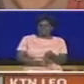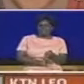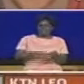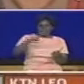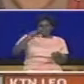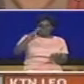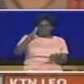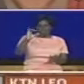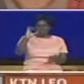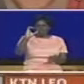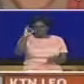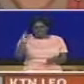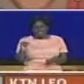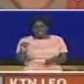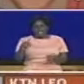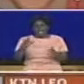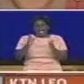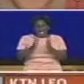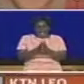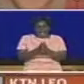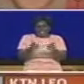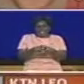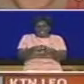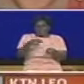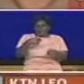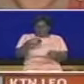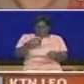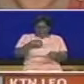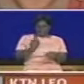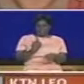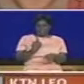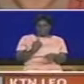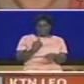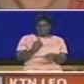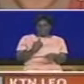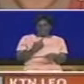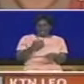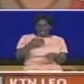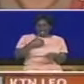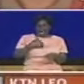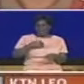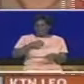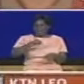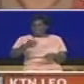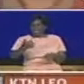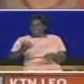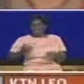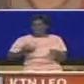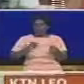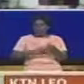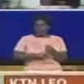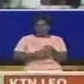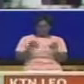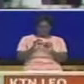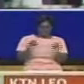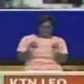here, and I do not have any other.